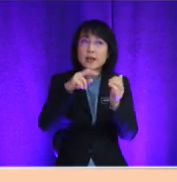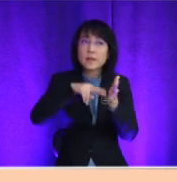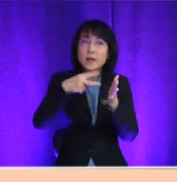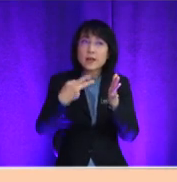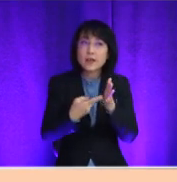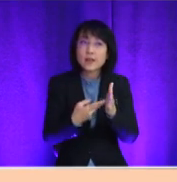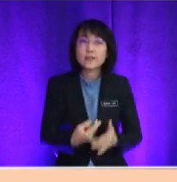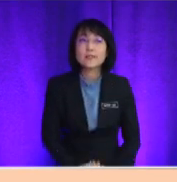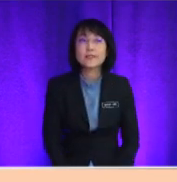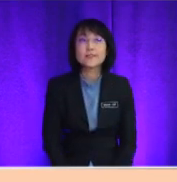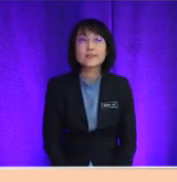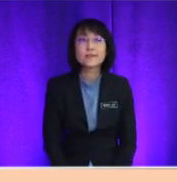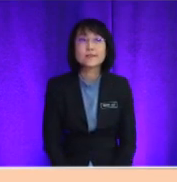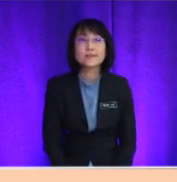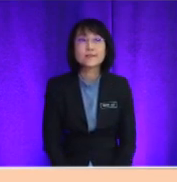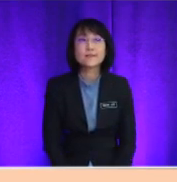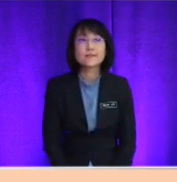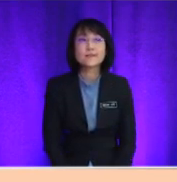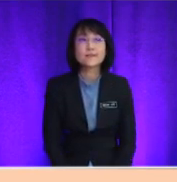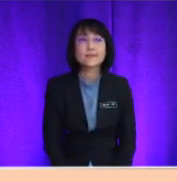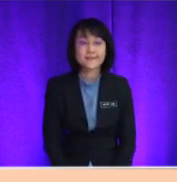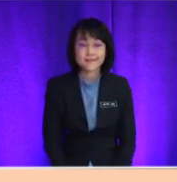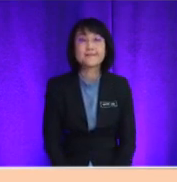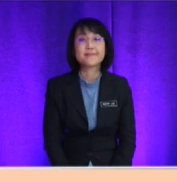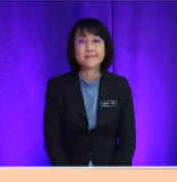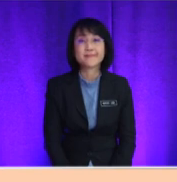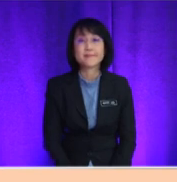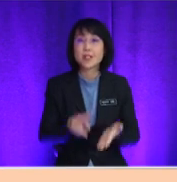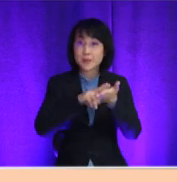dalam penghematan penyediaan makanan